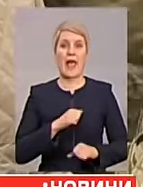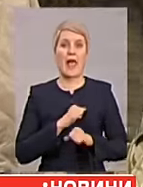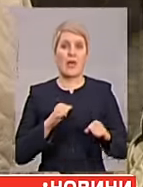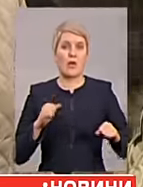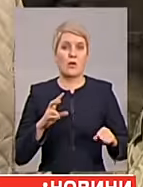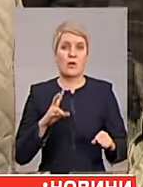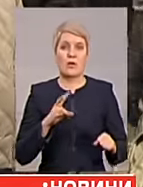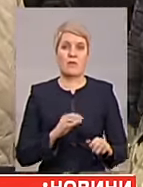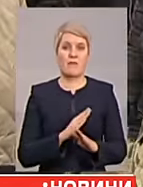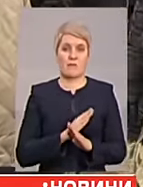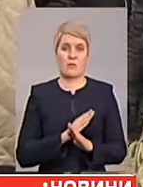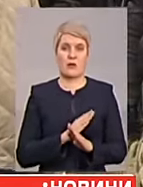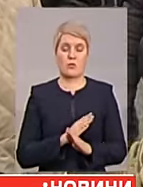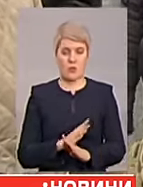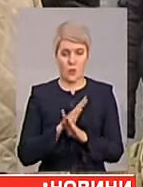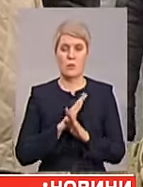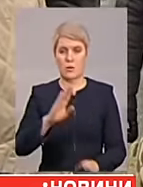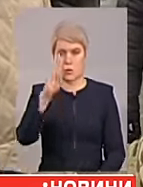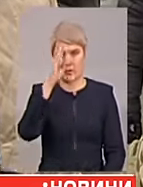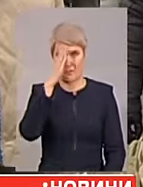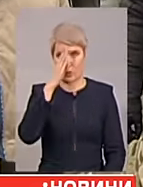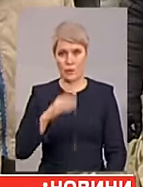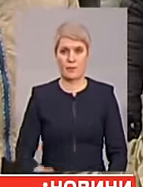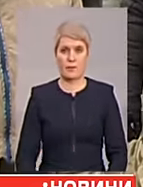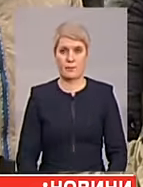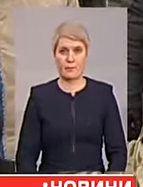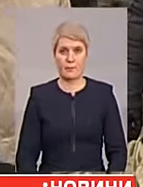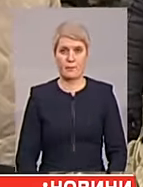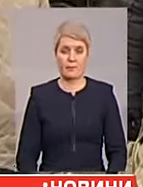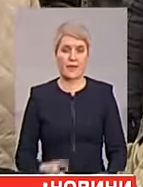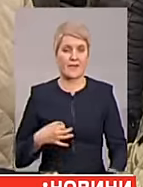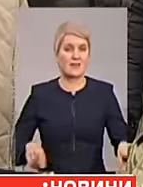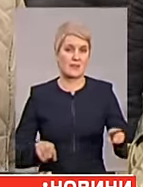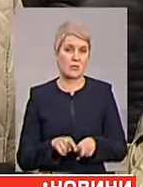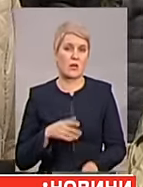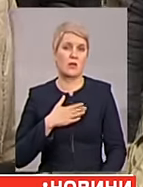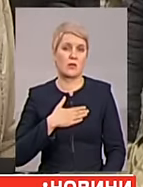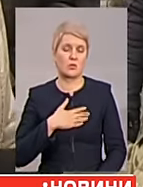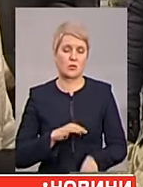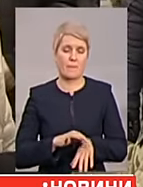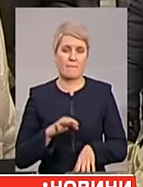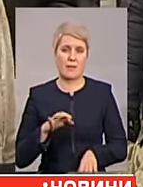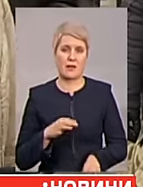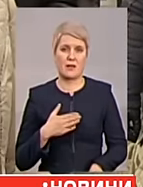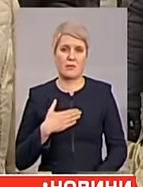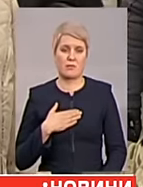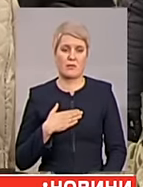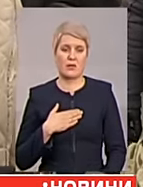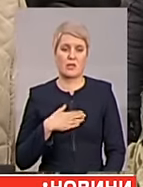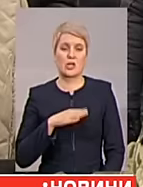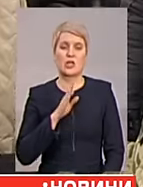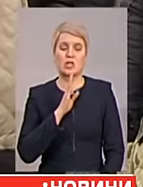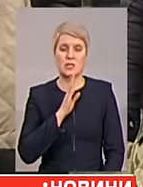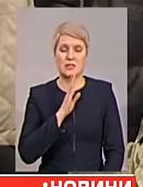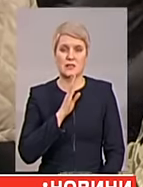вмирають вмирають вороги але все одно на душі біль і мені як жінці і